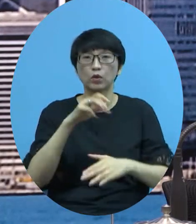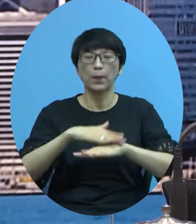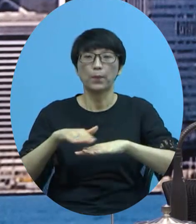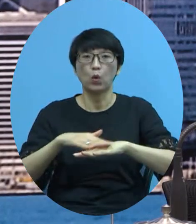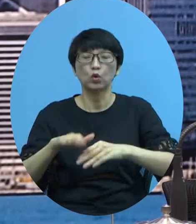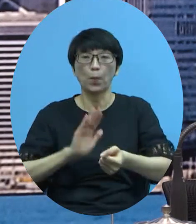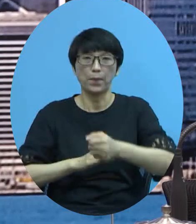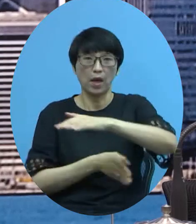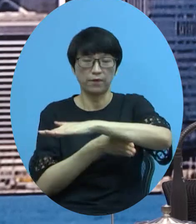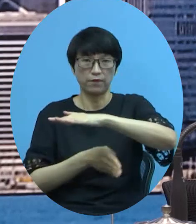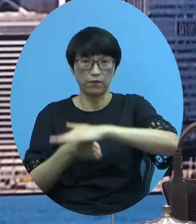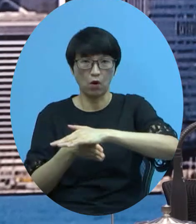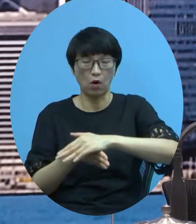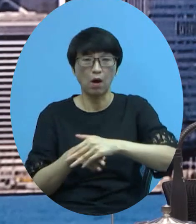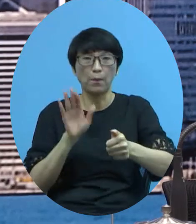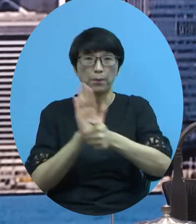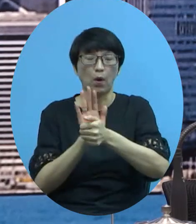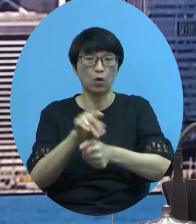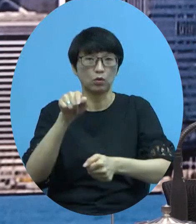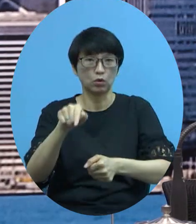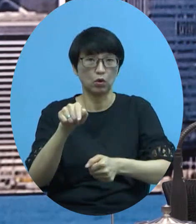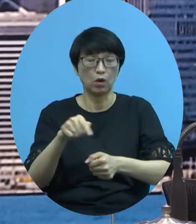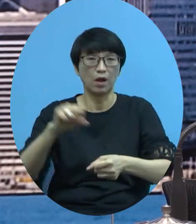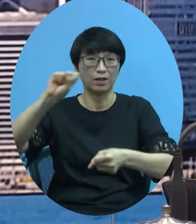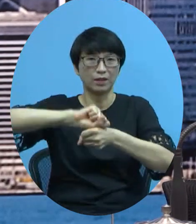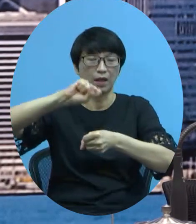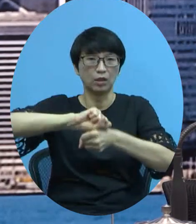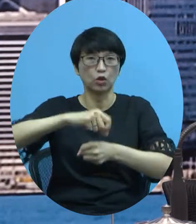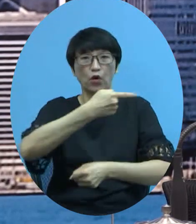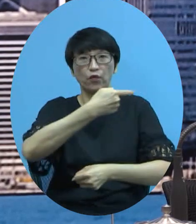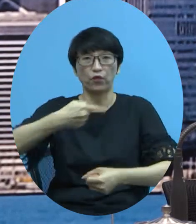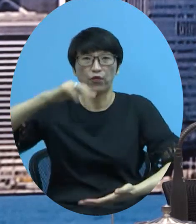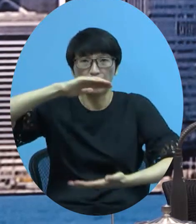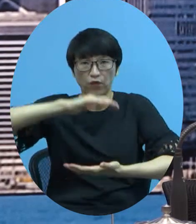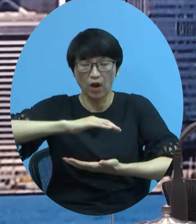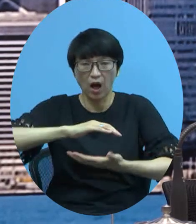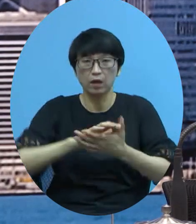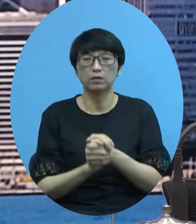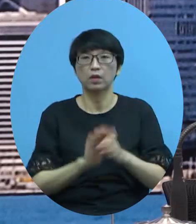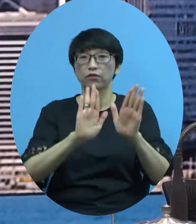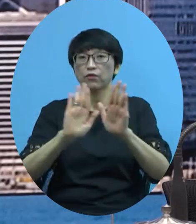that was around 400 beds. Retrofit ward bed has been